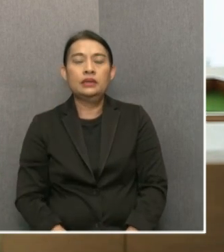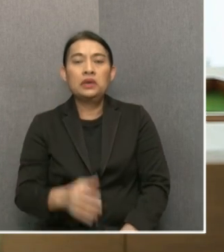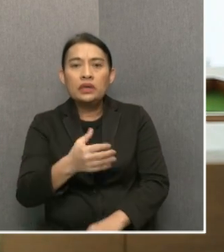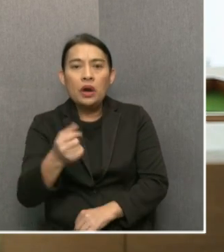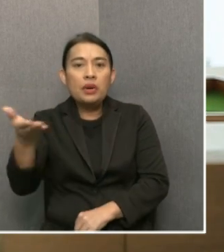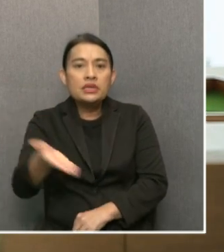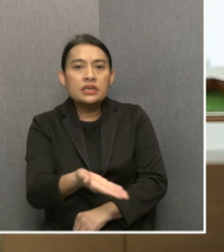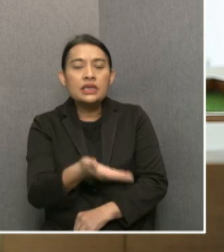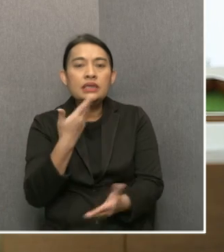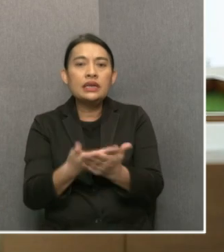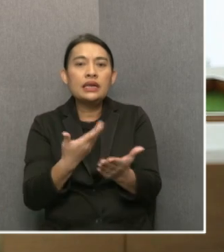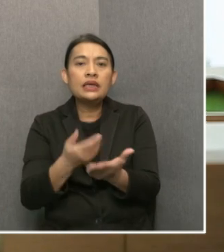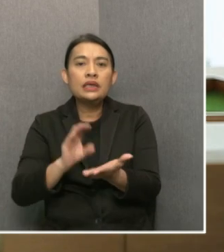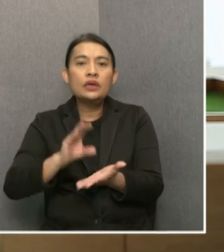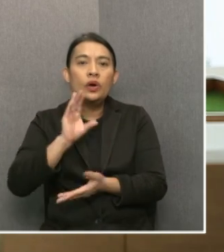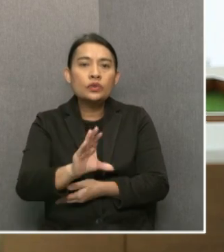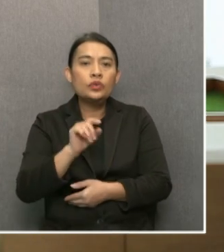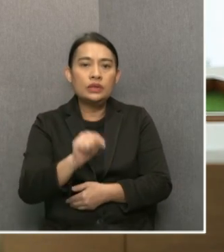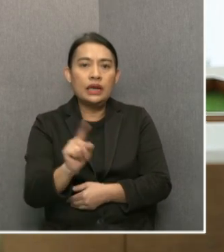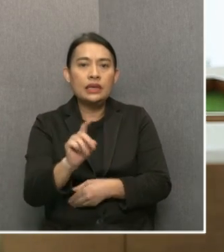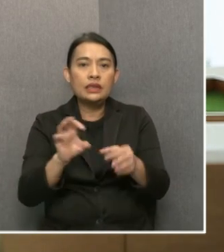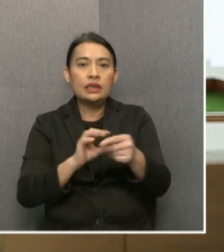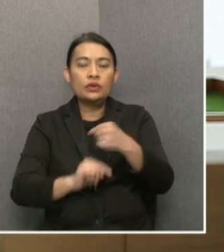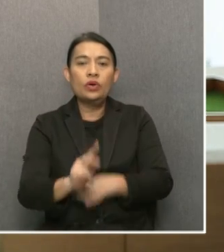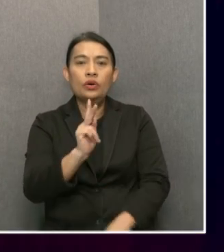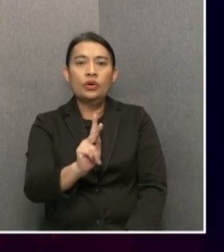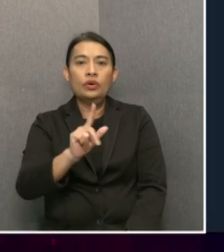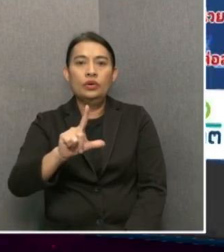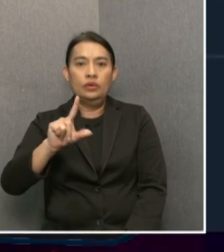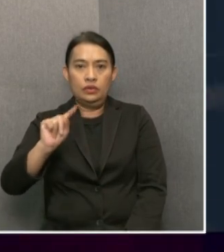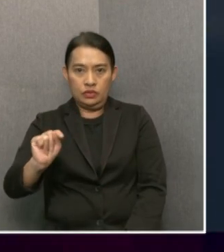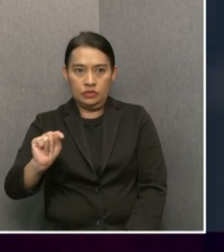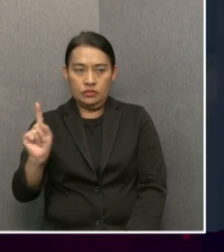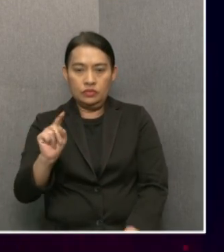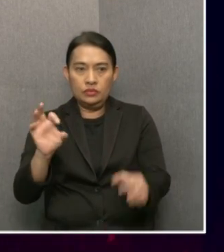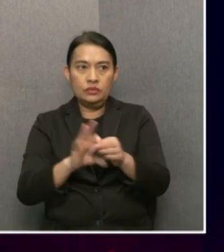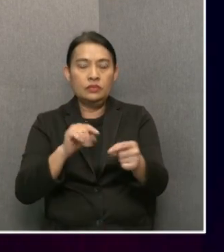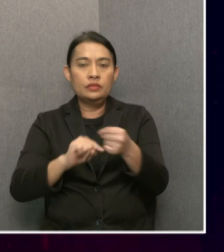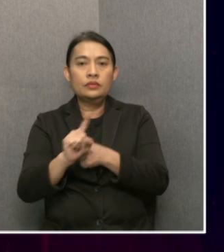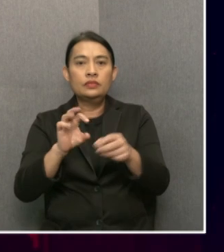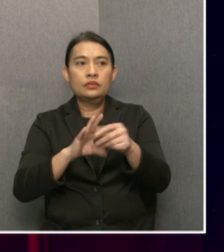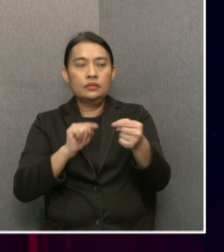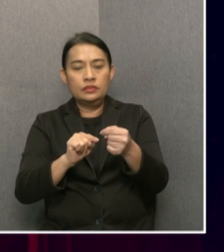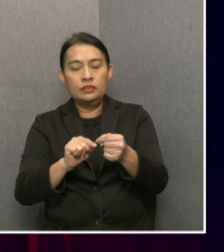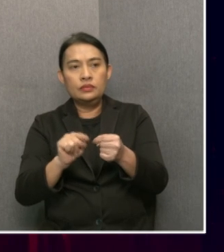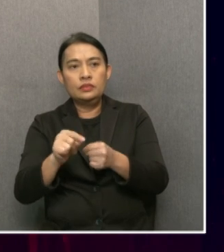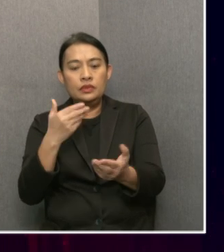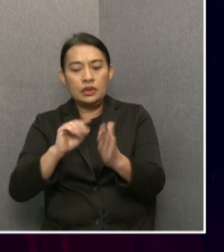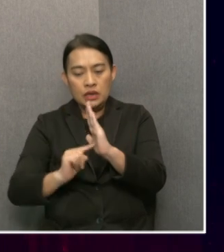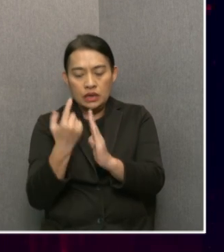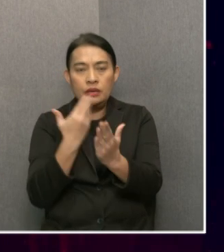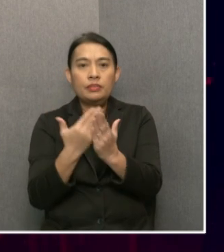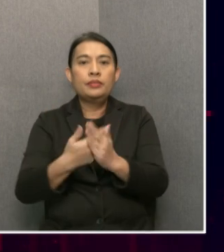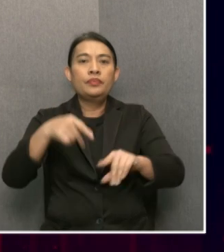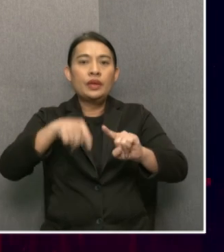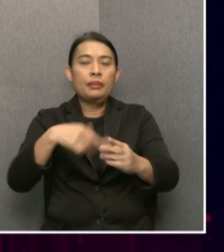เชิญชวนลงทุนก็คือหน่วยงานของทางกลต.ไม่ว่าจะเป็นการเชิญชวนลงทุนผ่านเพจเริ่มต้นเพียงแค่หลักพันแต่ว่าได้กำไร